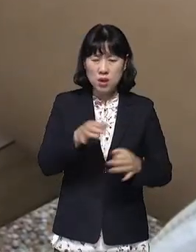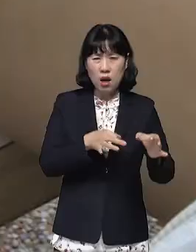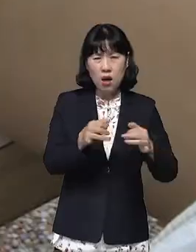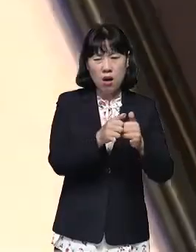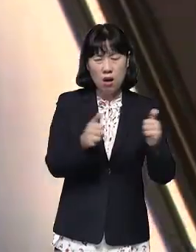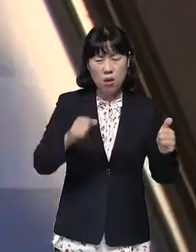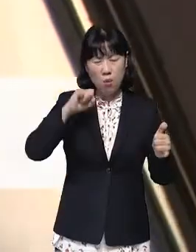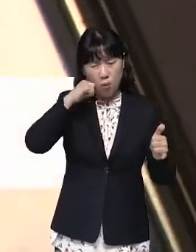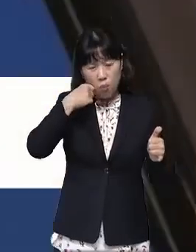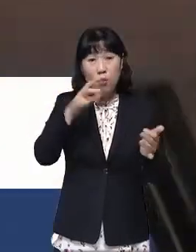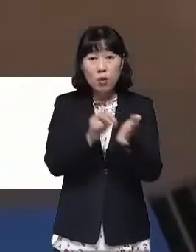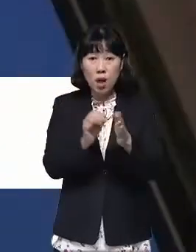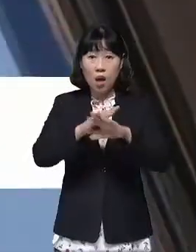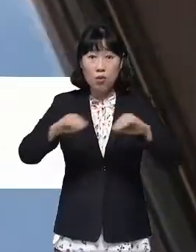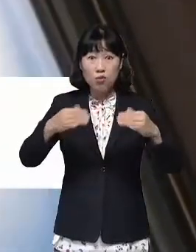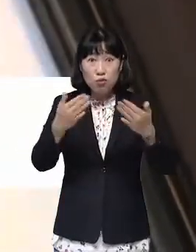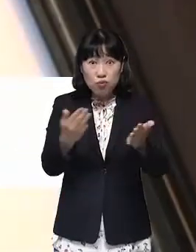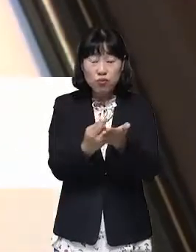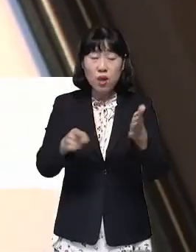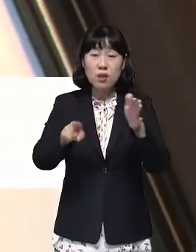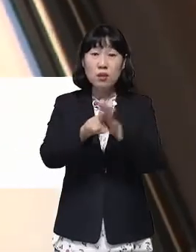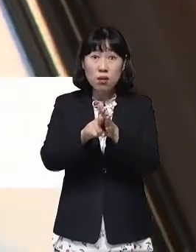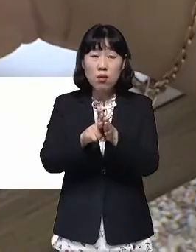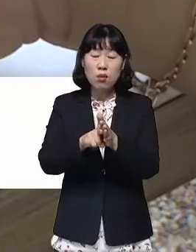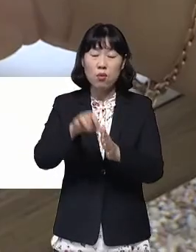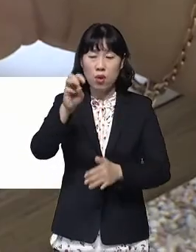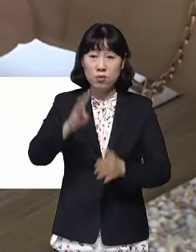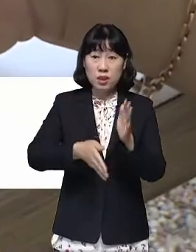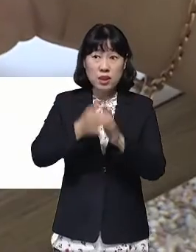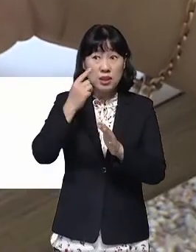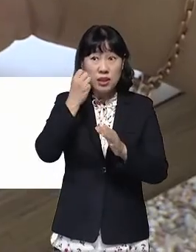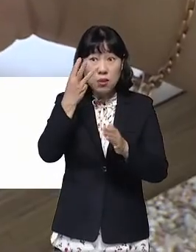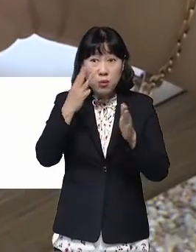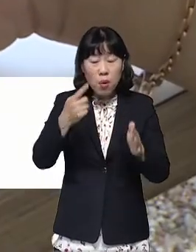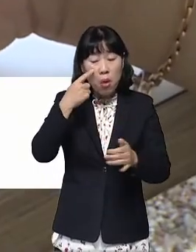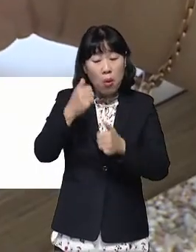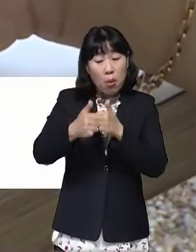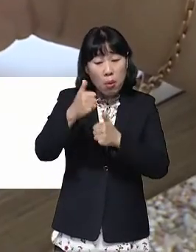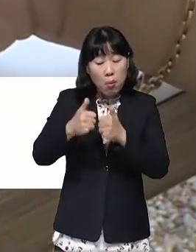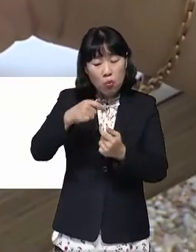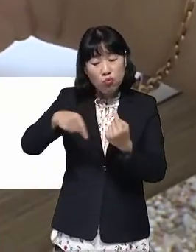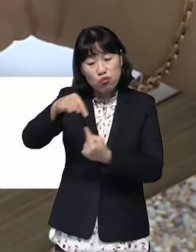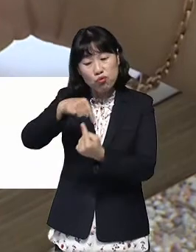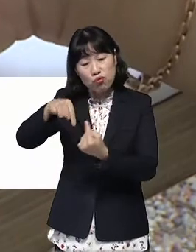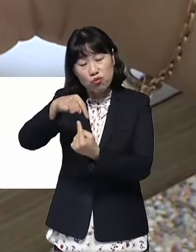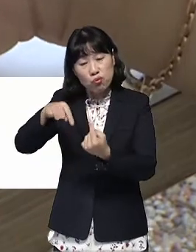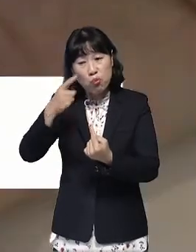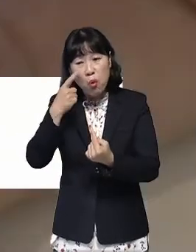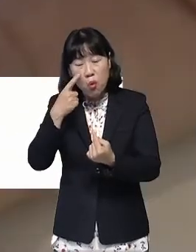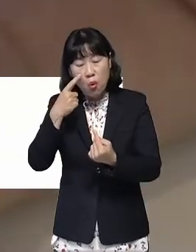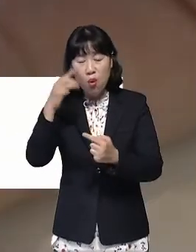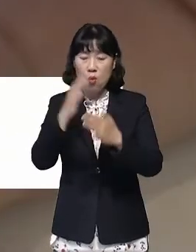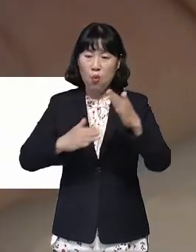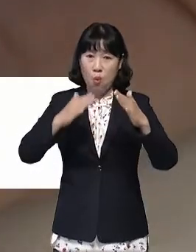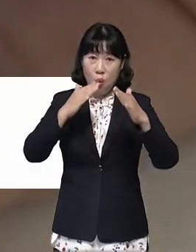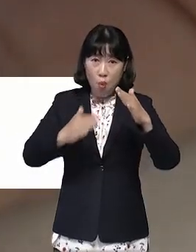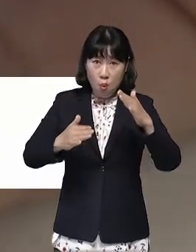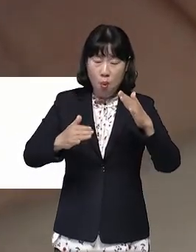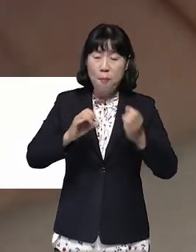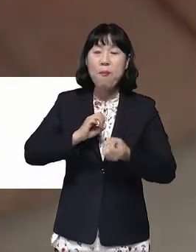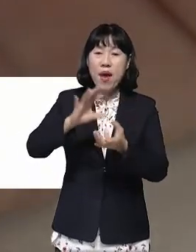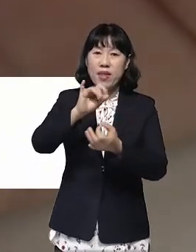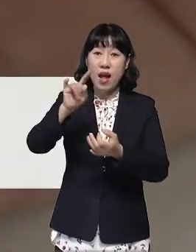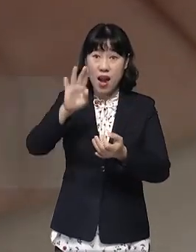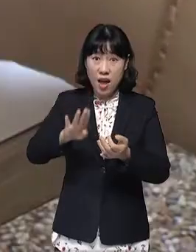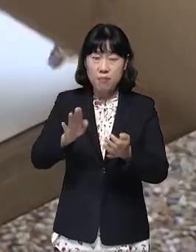상인들의 어려움을 해결하기 위해 광주시가 3개월 동안의 시범 운영을 거쳐 공공 배달 앱을 정식